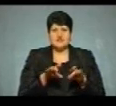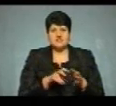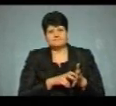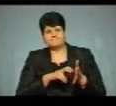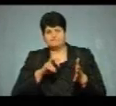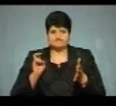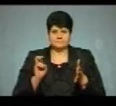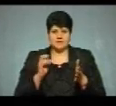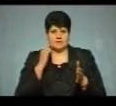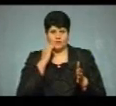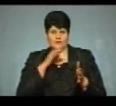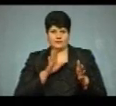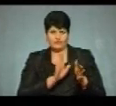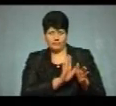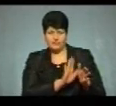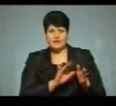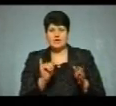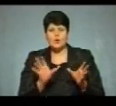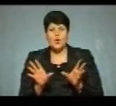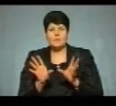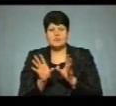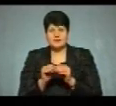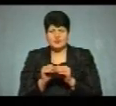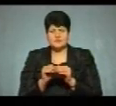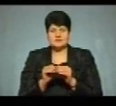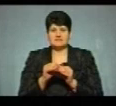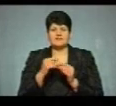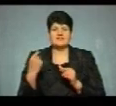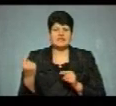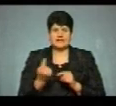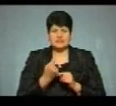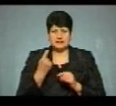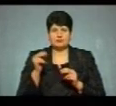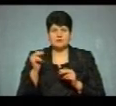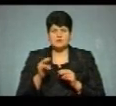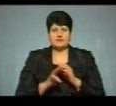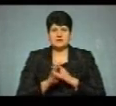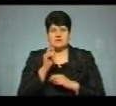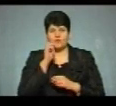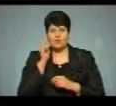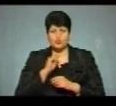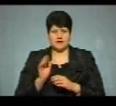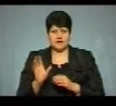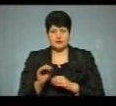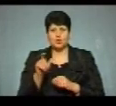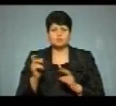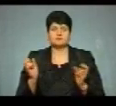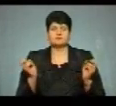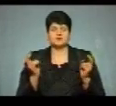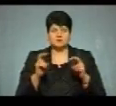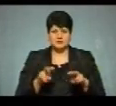і об'єднатися всім разом в єдину Православну церкву України. Люди